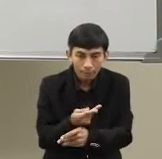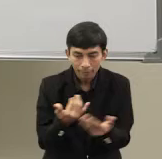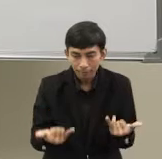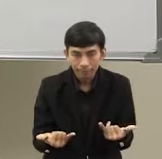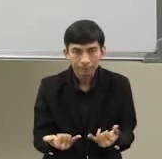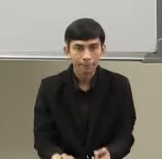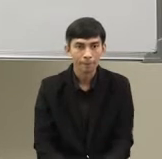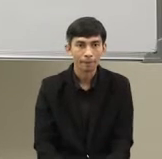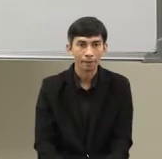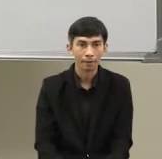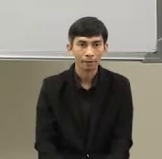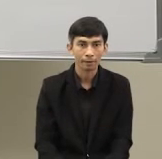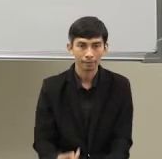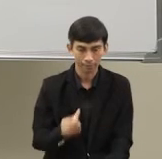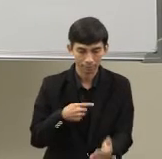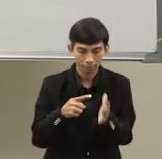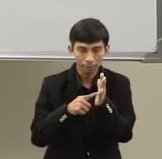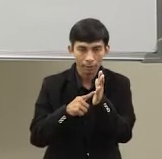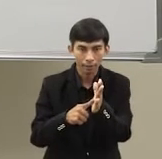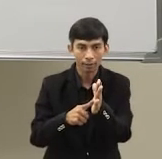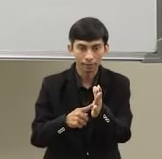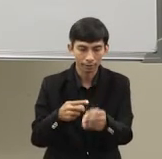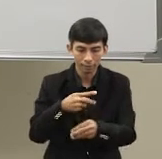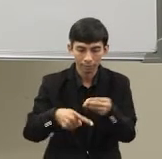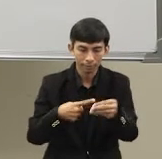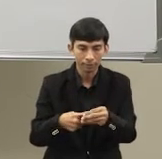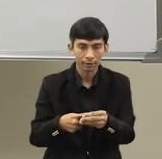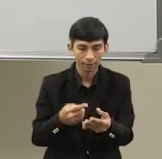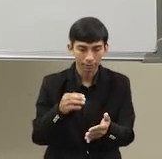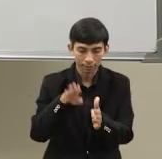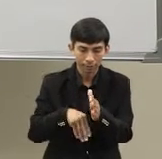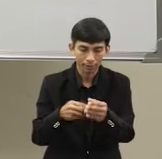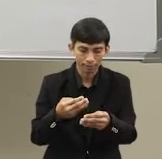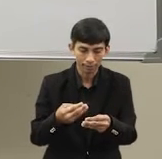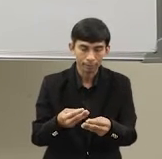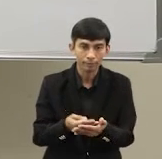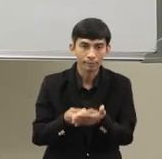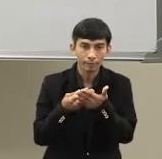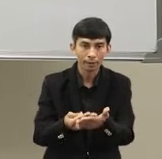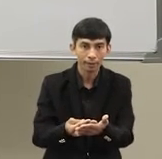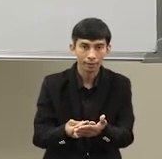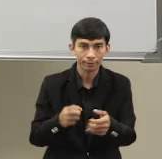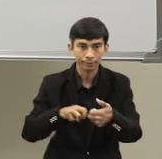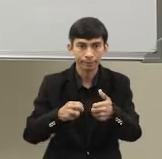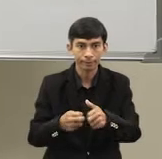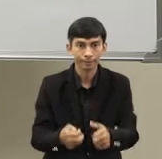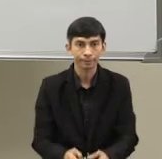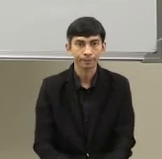nít nè cô luôn nâng bóng hai pi ca bóng cao chậm nào chun đó côn côn từng ngọc khnề